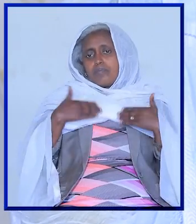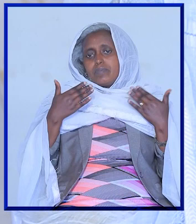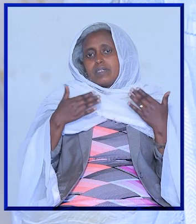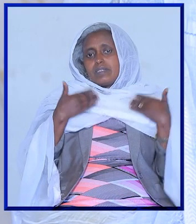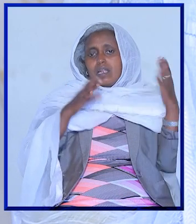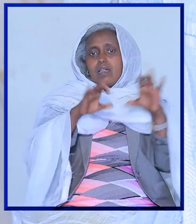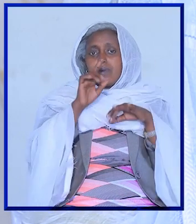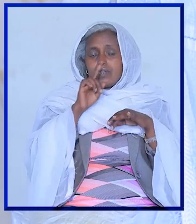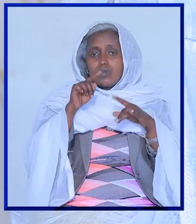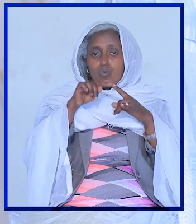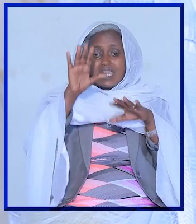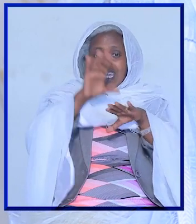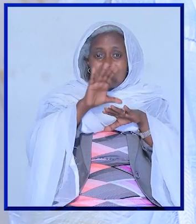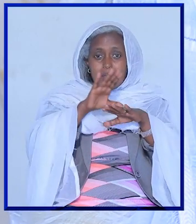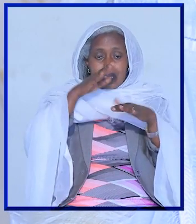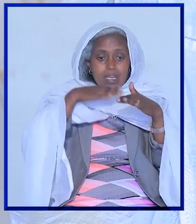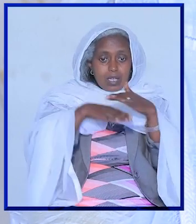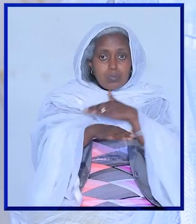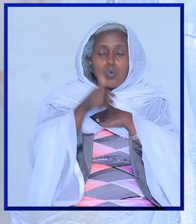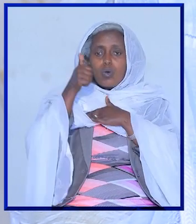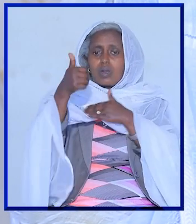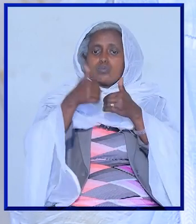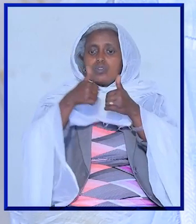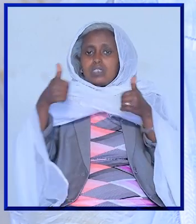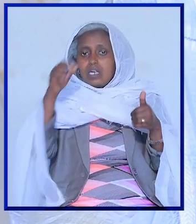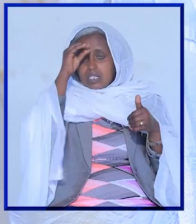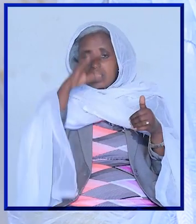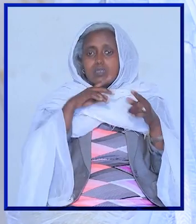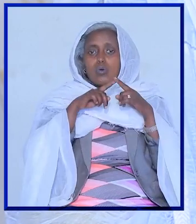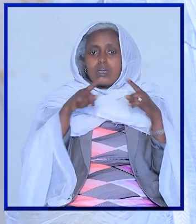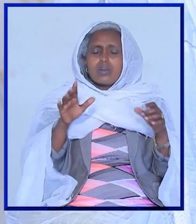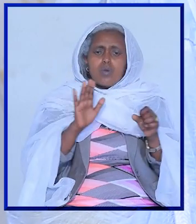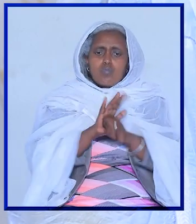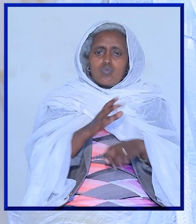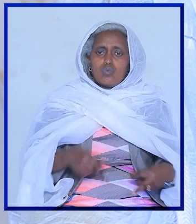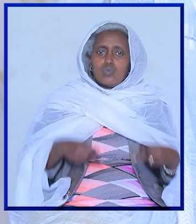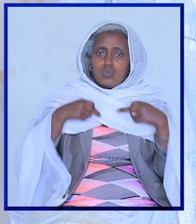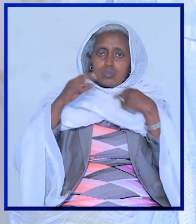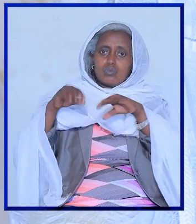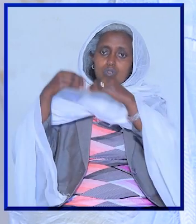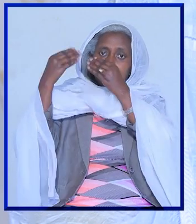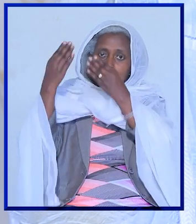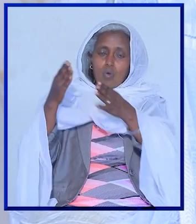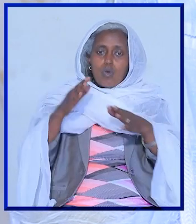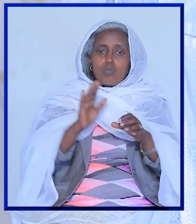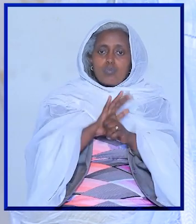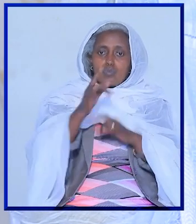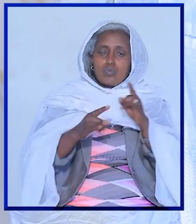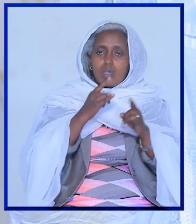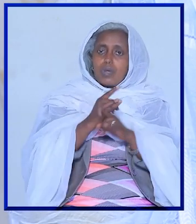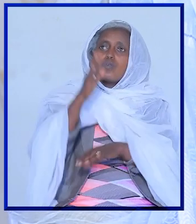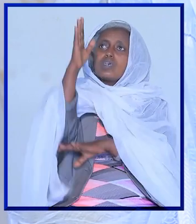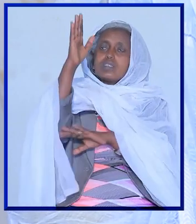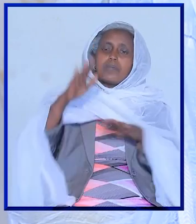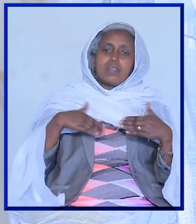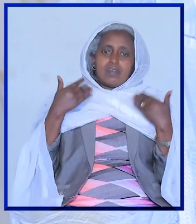ወደ ገዳም ገብቶ ራሱን የለየ ሰው ግን ሙሉ ህይወቱን ሰጥቶ ሙሉ ዘመኑን እግዚአብሔርን